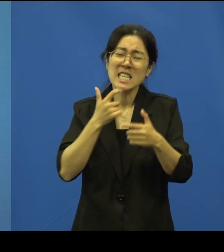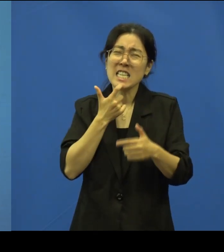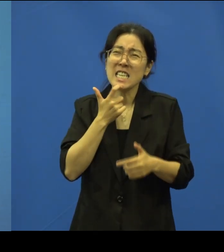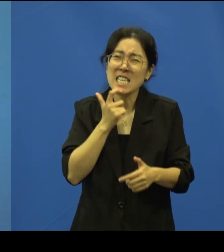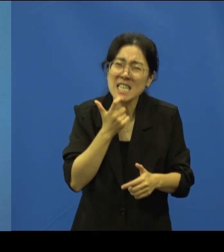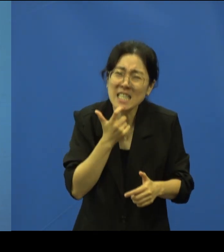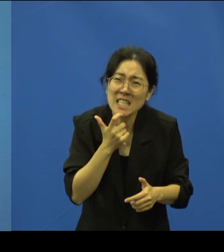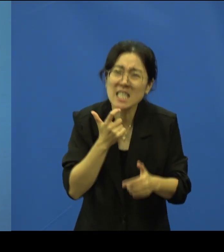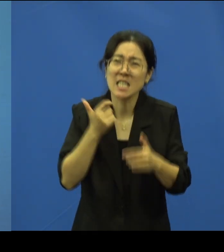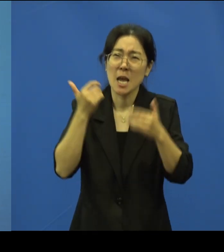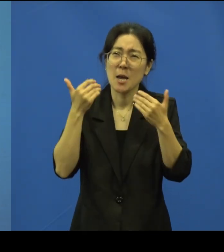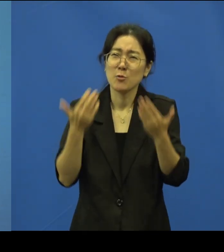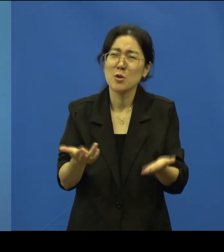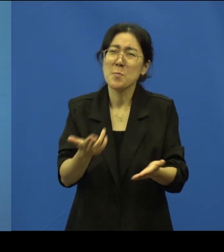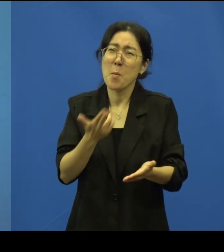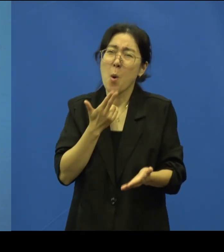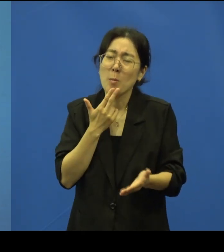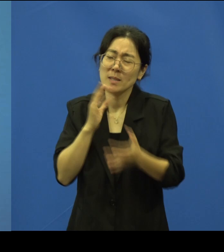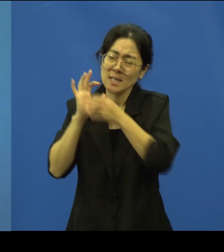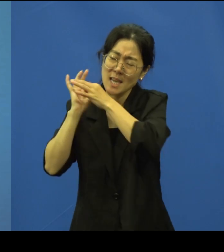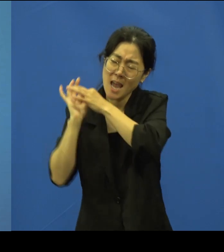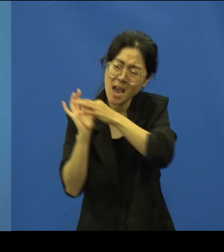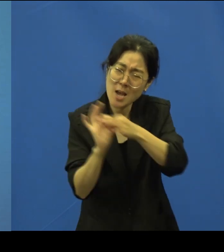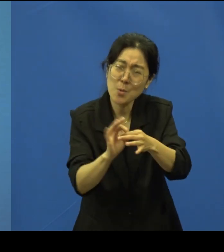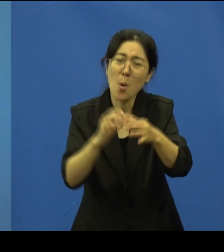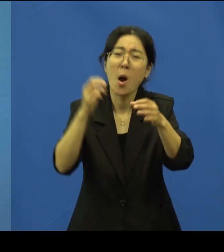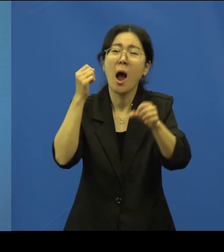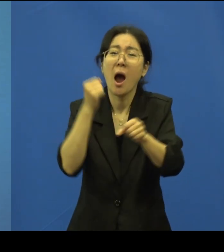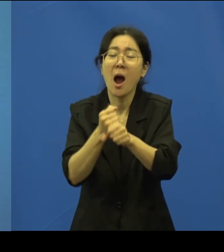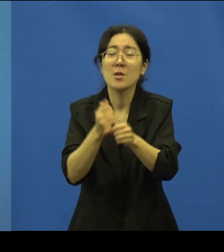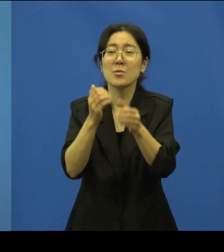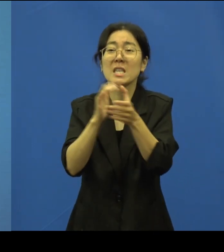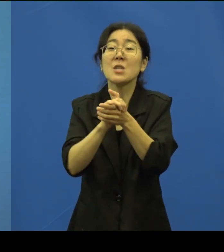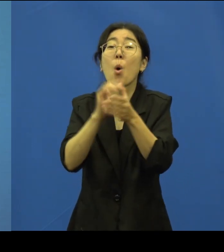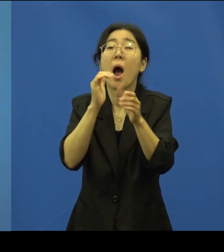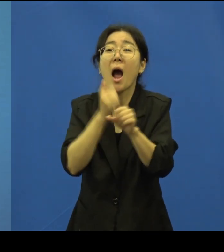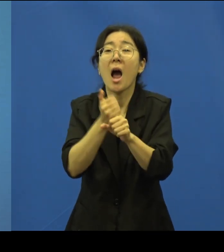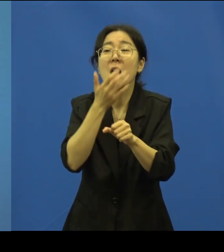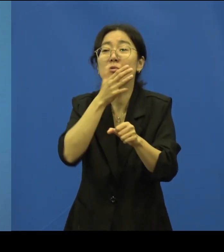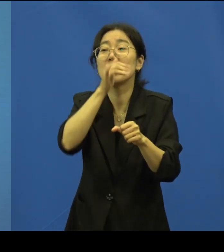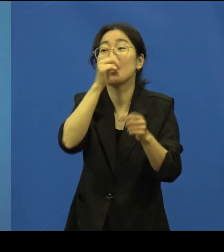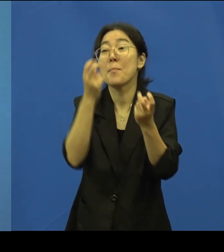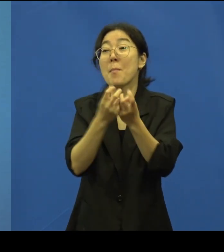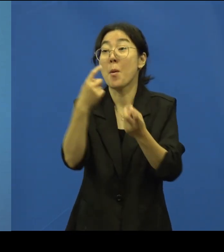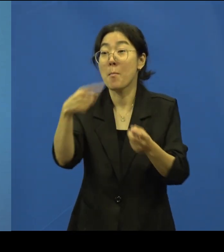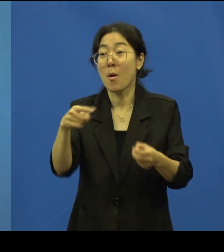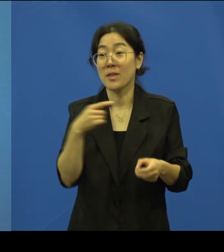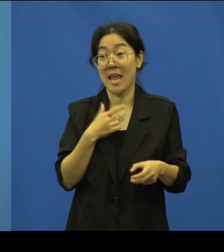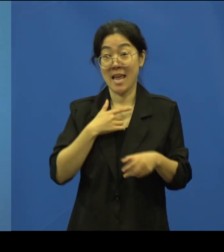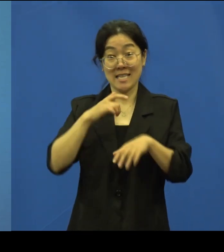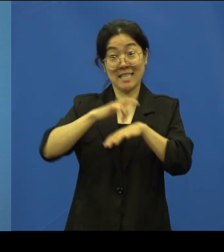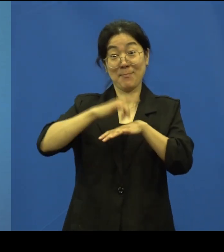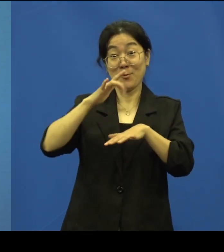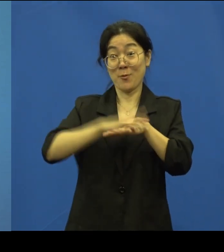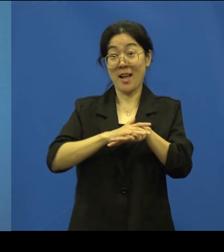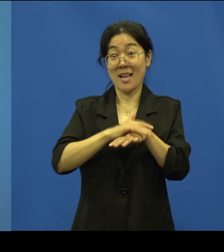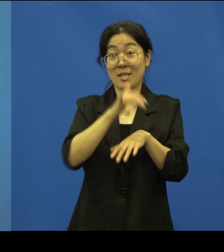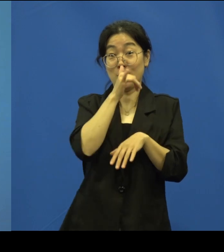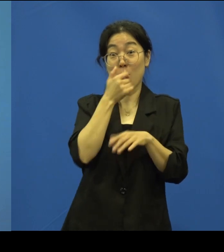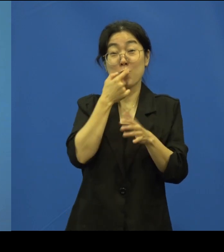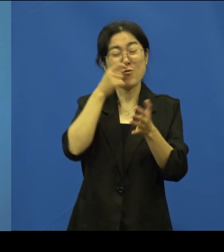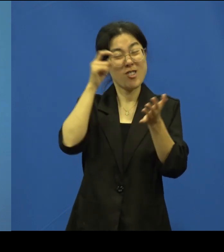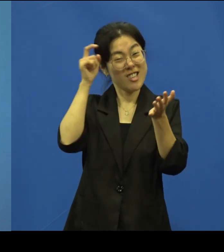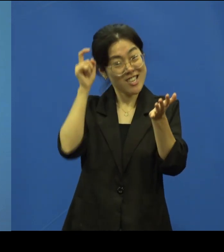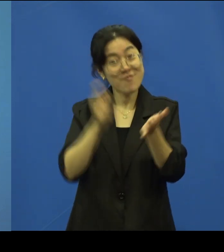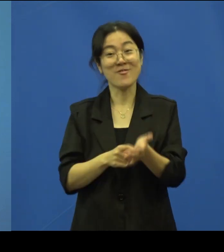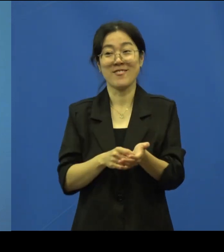끈질기게 지속적으로 할 수 있을까요? 저는 제가 제 삶의 습관으로 가지고 있는 아주 너무 쉬운